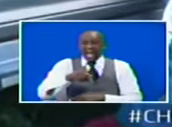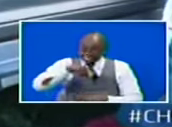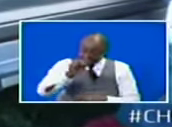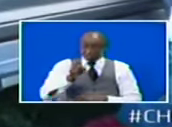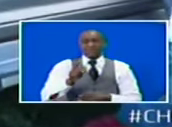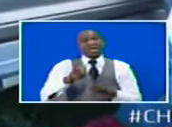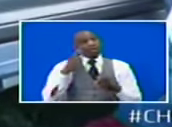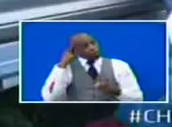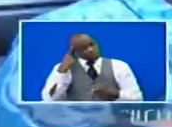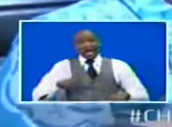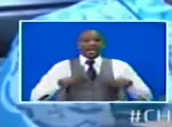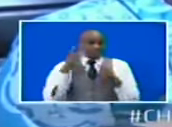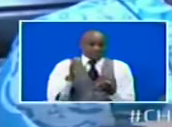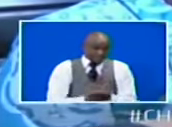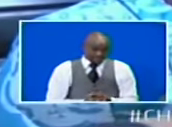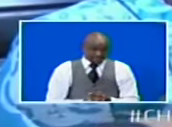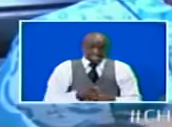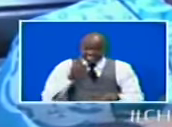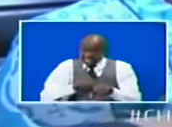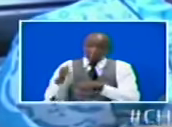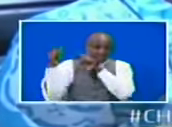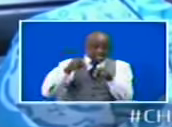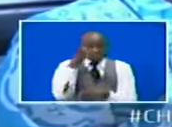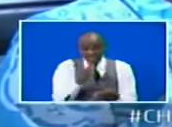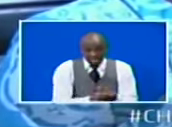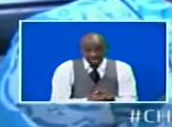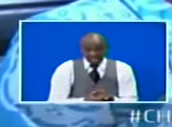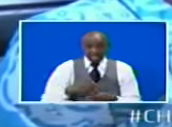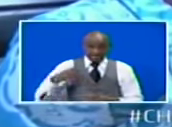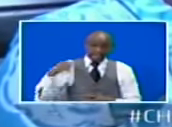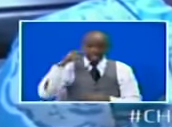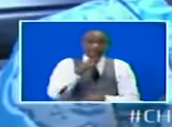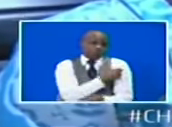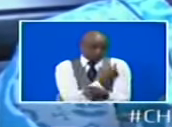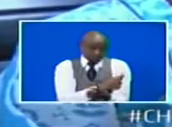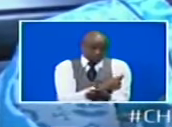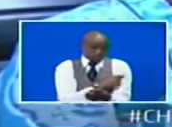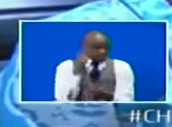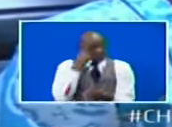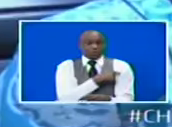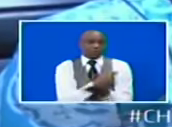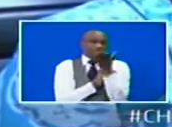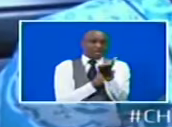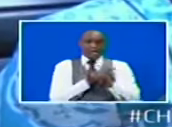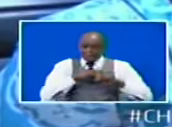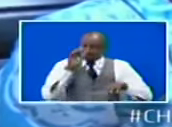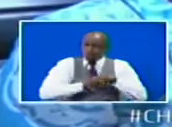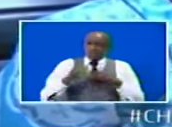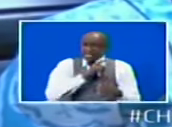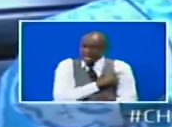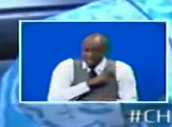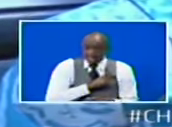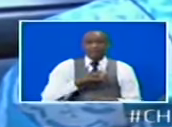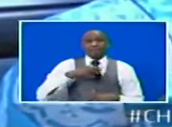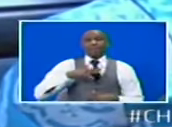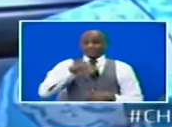family, was still alive. Mi vile nilikuwa nakuja Gilgil, nilijua nakuja Osi. Bahati mzuri,